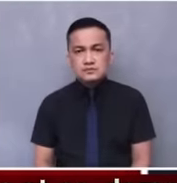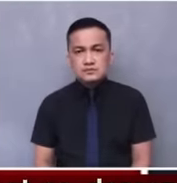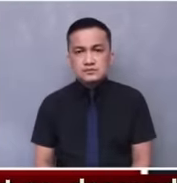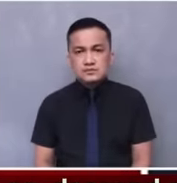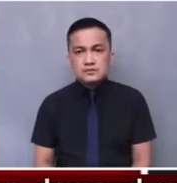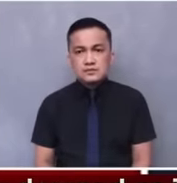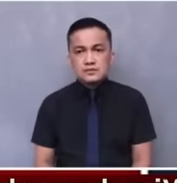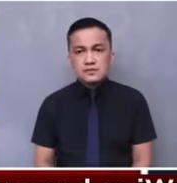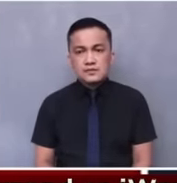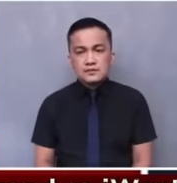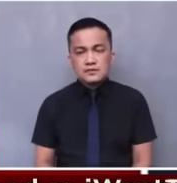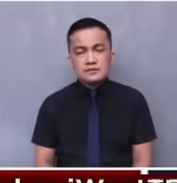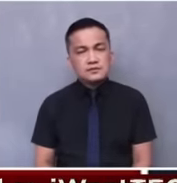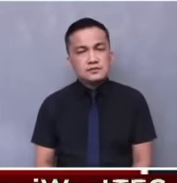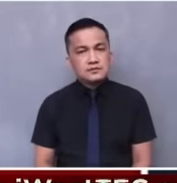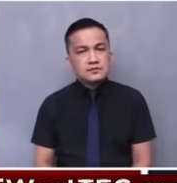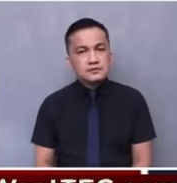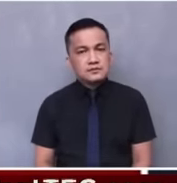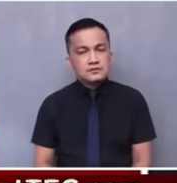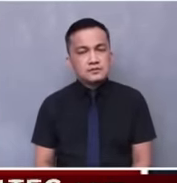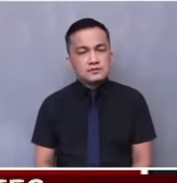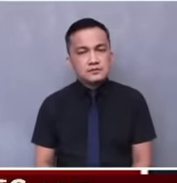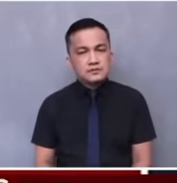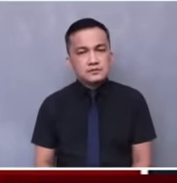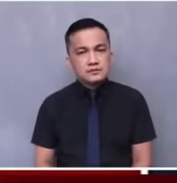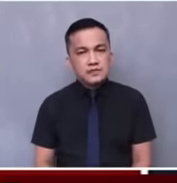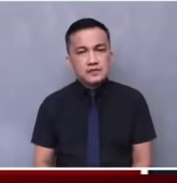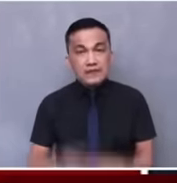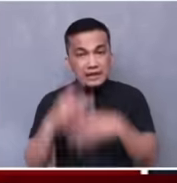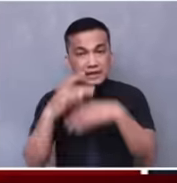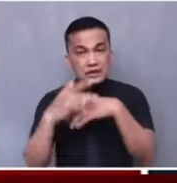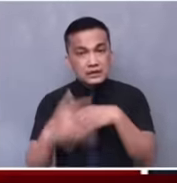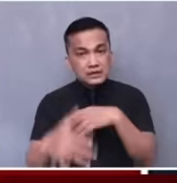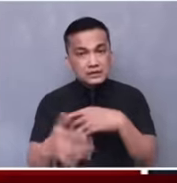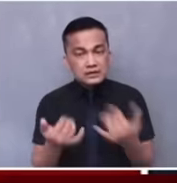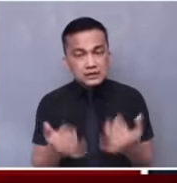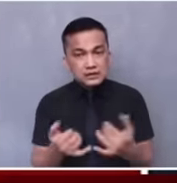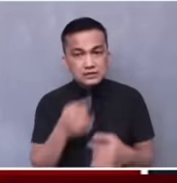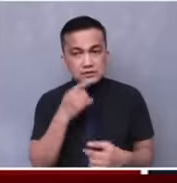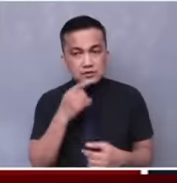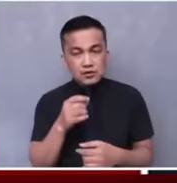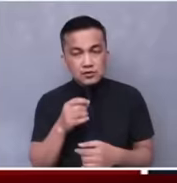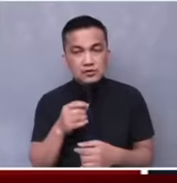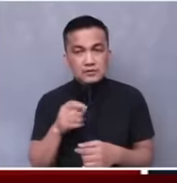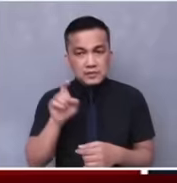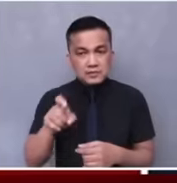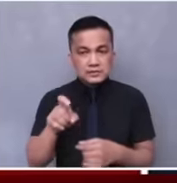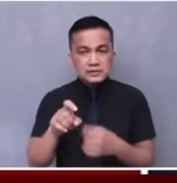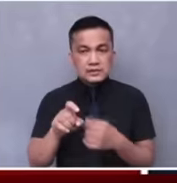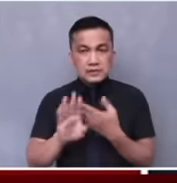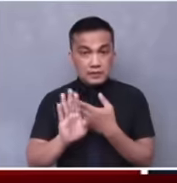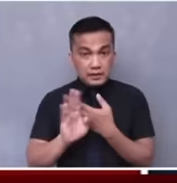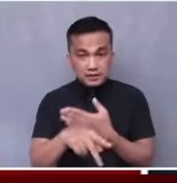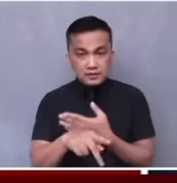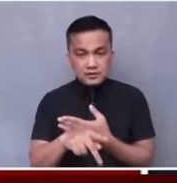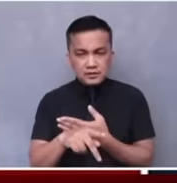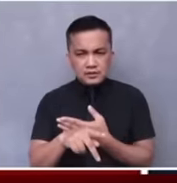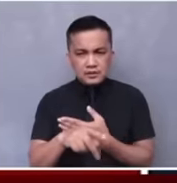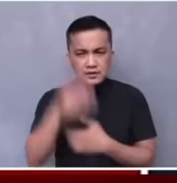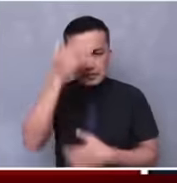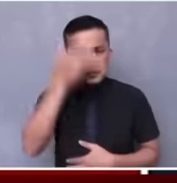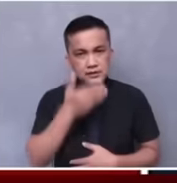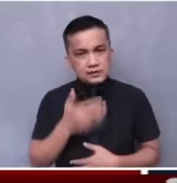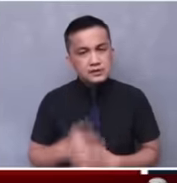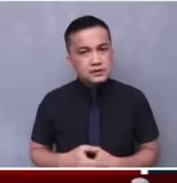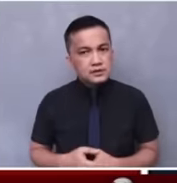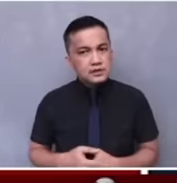So I think it will be premature now to go there and say we need to reintroduce face shields,